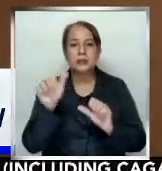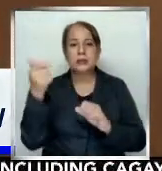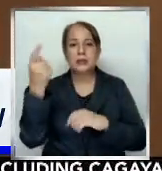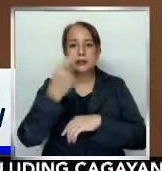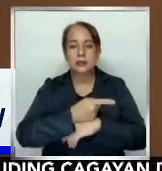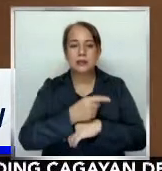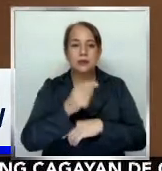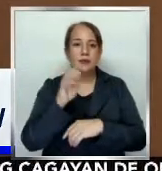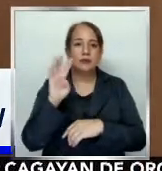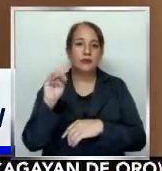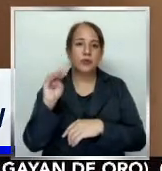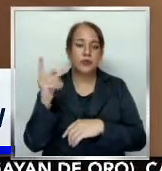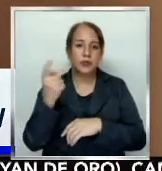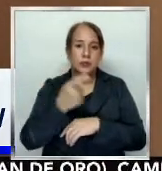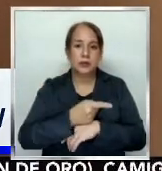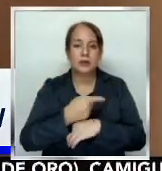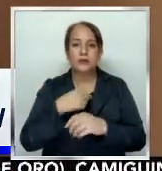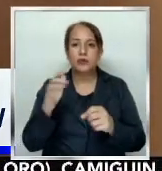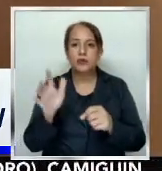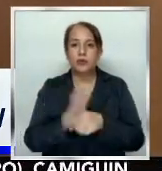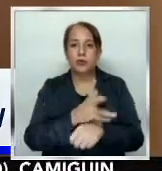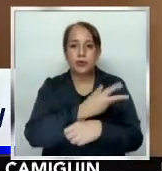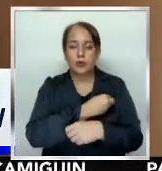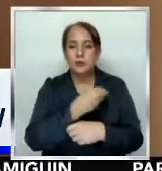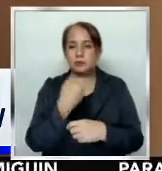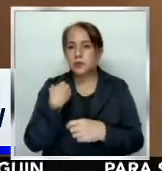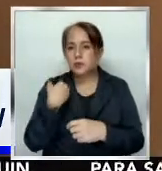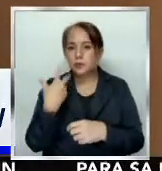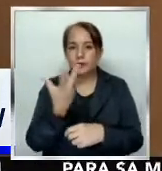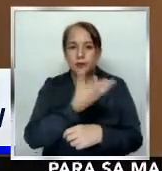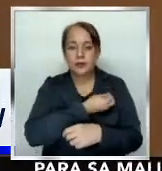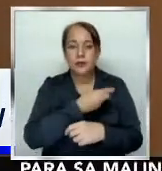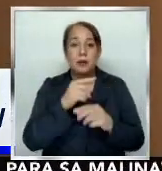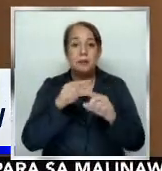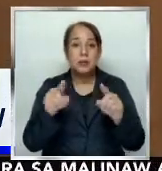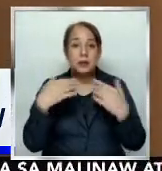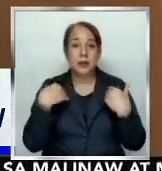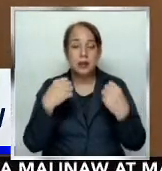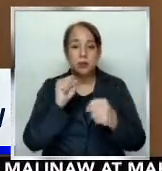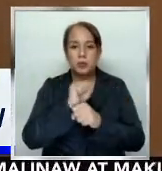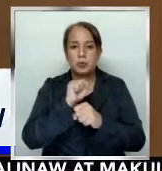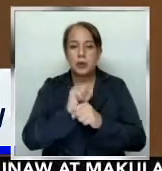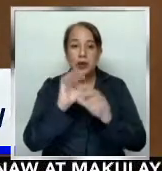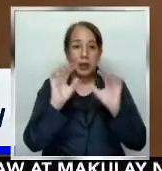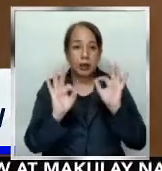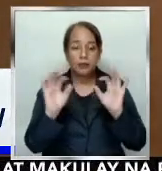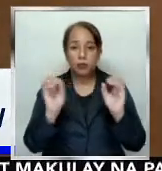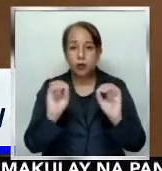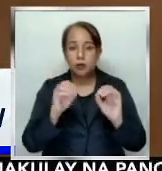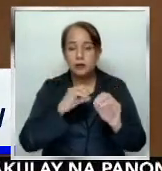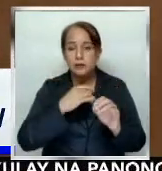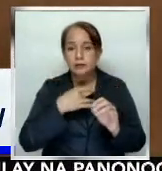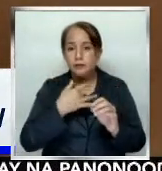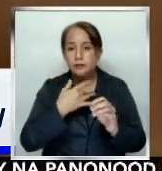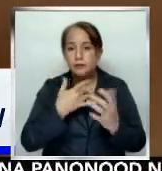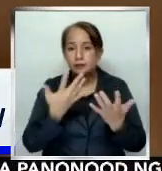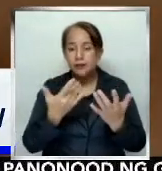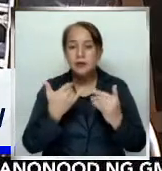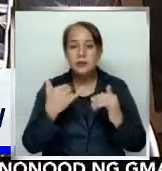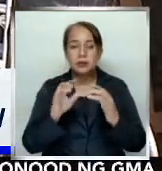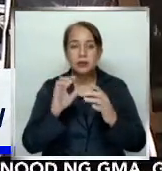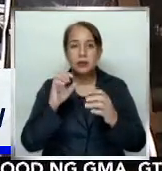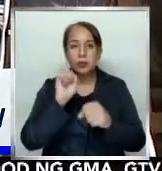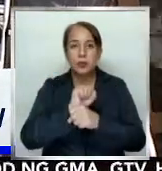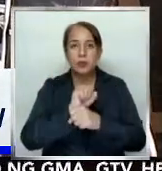sa fully vaccinated at sa unvaccinated. Pero sa healthcare workers, pag wala kang symptoms, pinapapasok pero naka